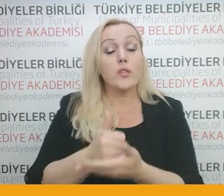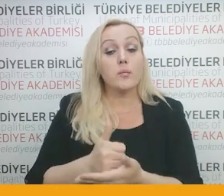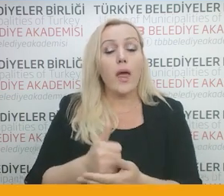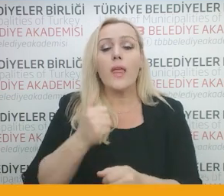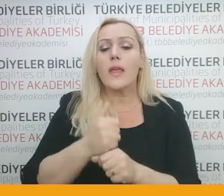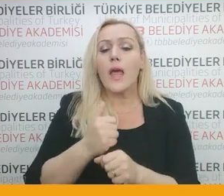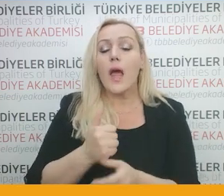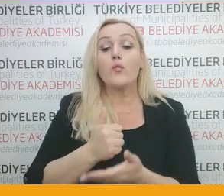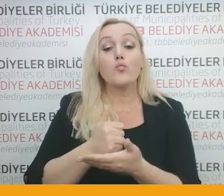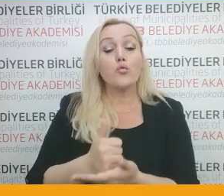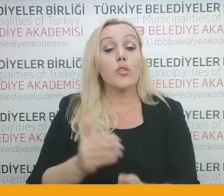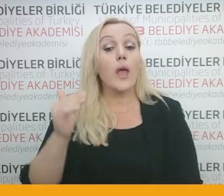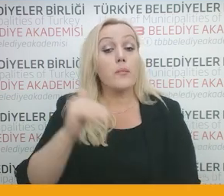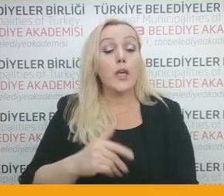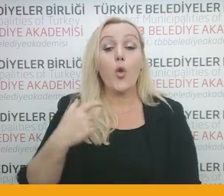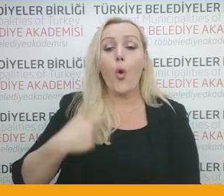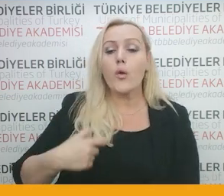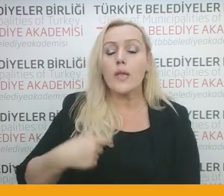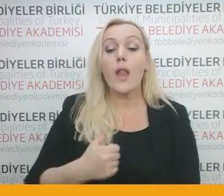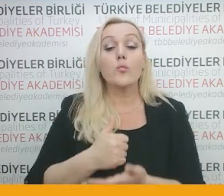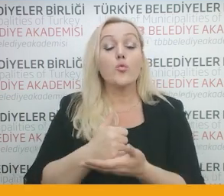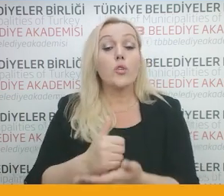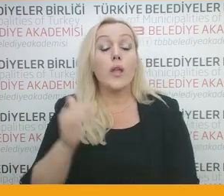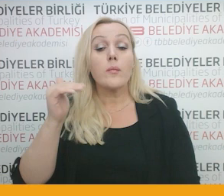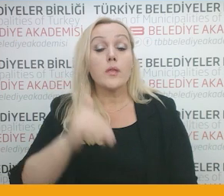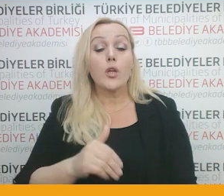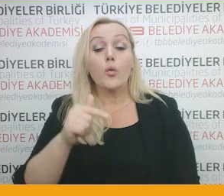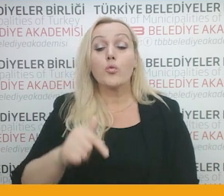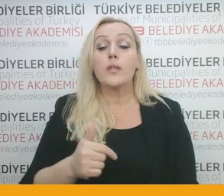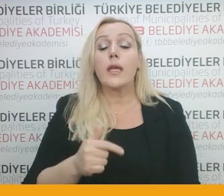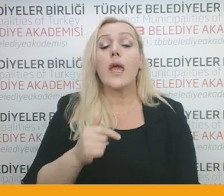Genel bütçeden kaynaklanıyor mu? Özel bütçeden mi kaynaklanıyor? Bunu da finans tipi